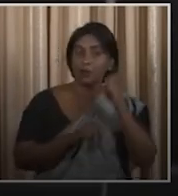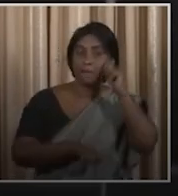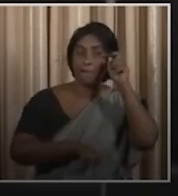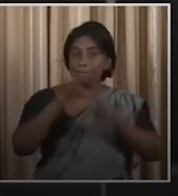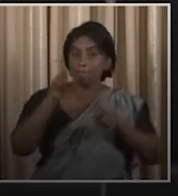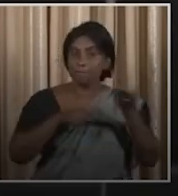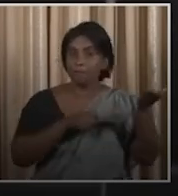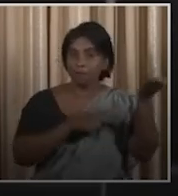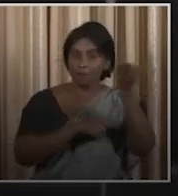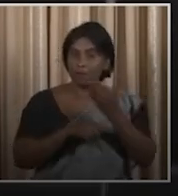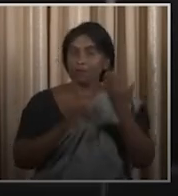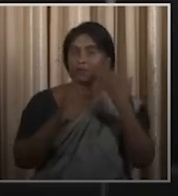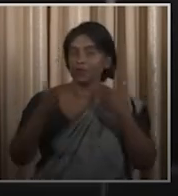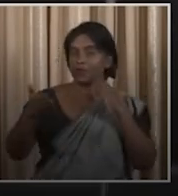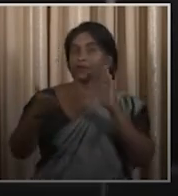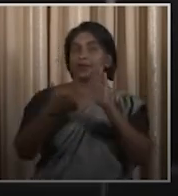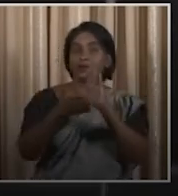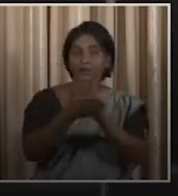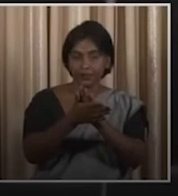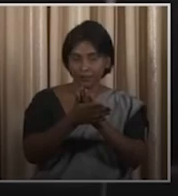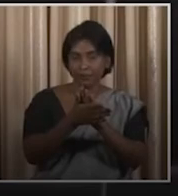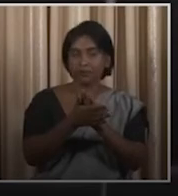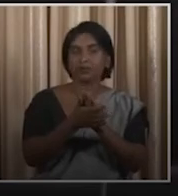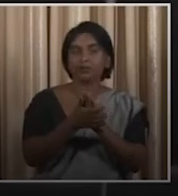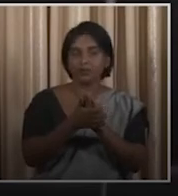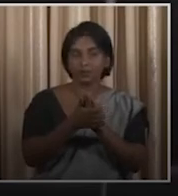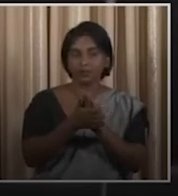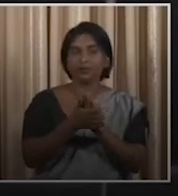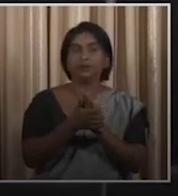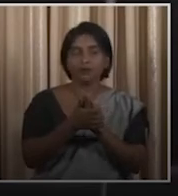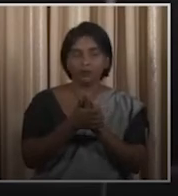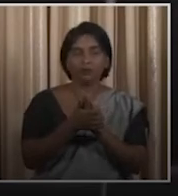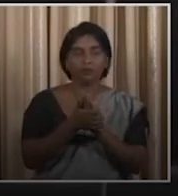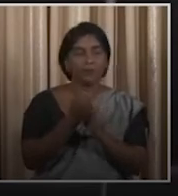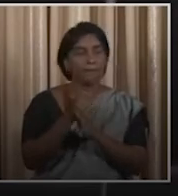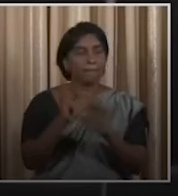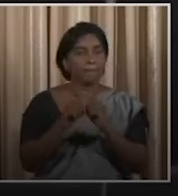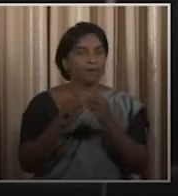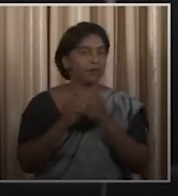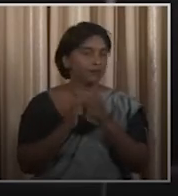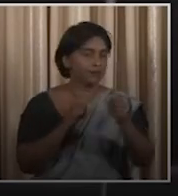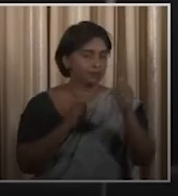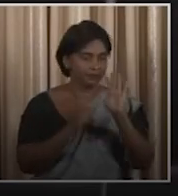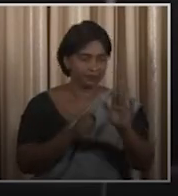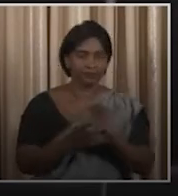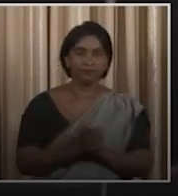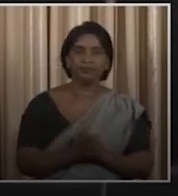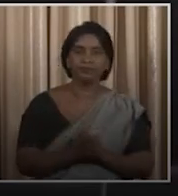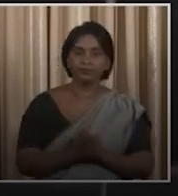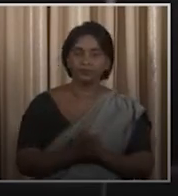ජනතාවට කිට්ටු කරන කිට්ටු මාධ්‍යයක් බවට පත් කරා